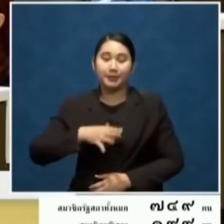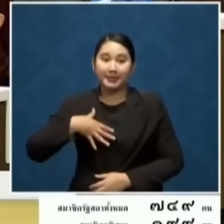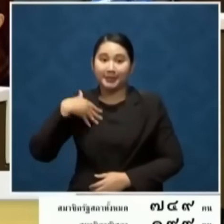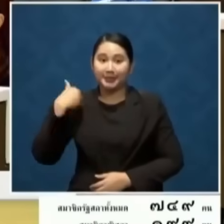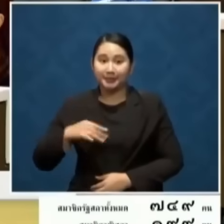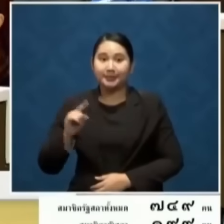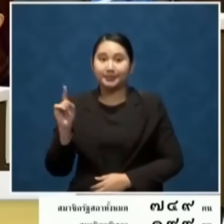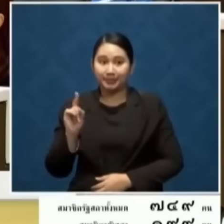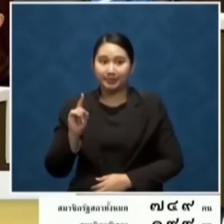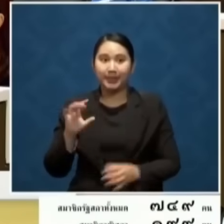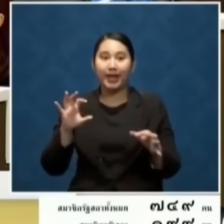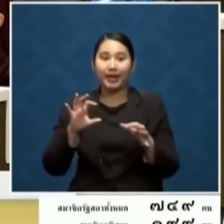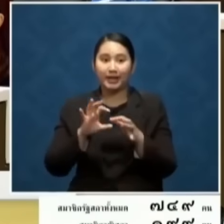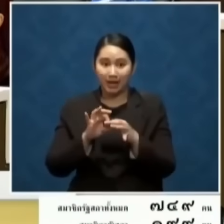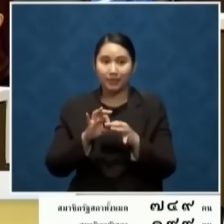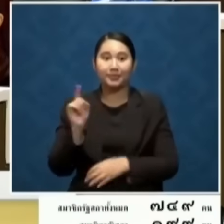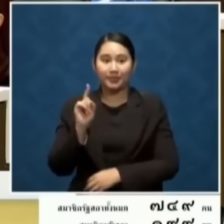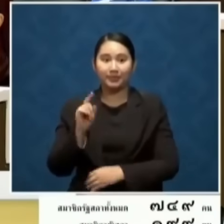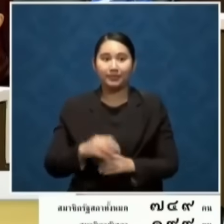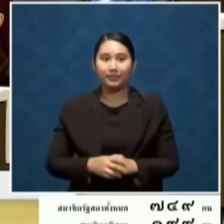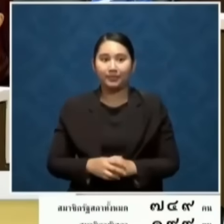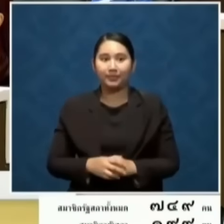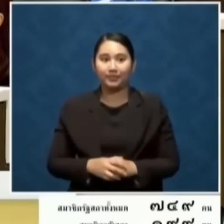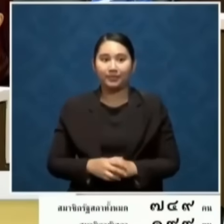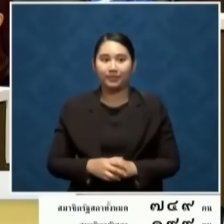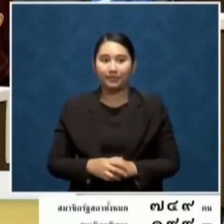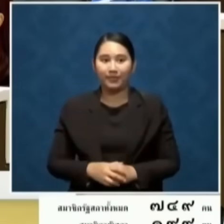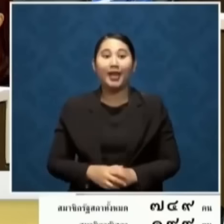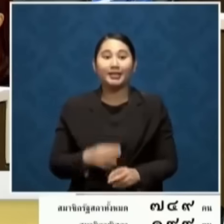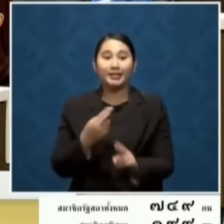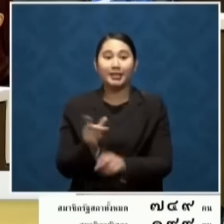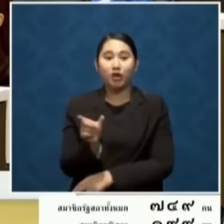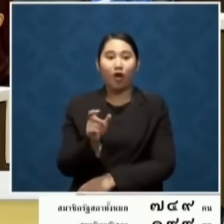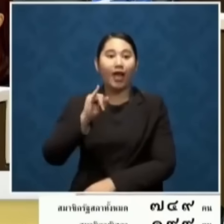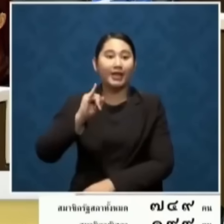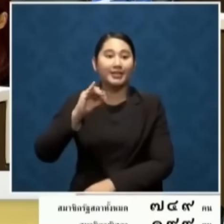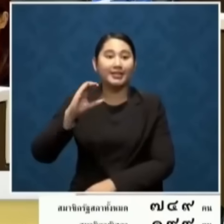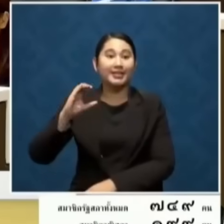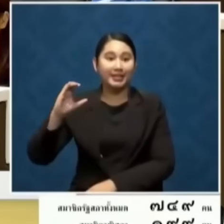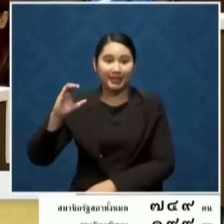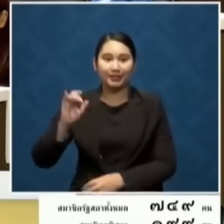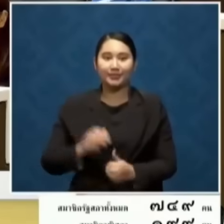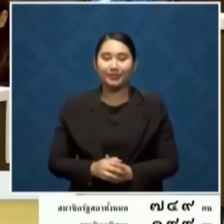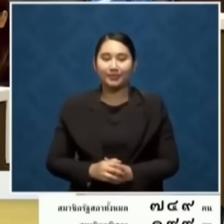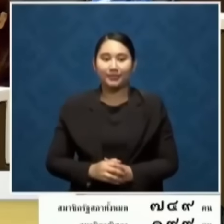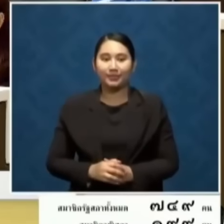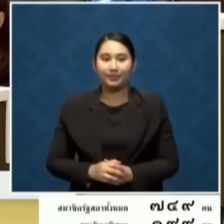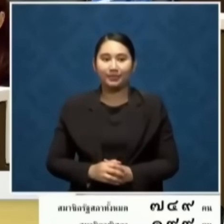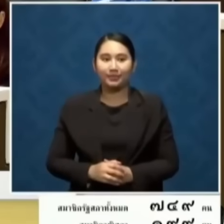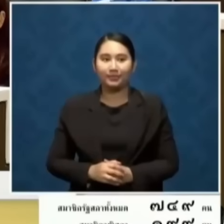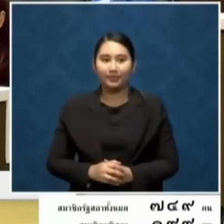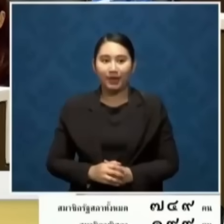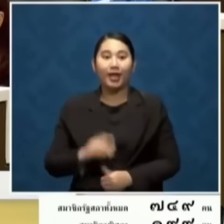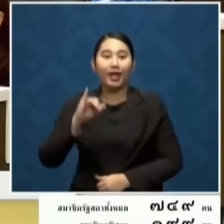ไทย2ล้านกว่าคนเศรษฐกิจเราขับเคลื่อนได้เพราะพวกเขาส่วนเรื่องของการแบ่งแยกดินแดนนะคะพื้นที่ชายแดนใต้ติ